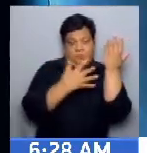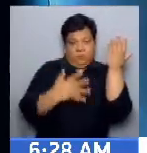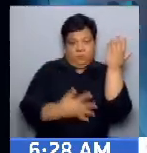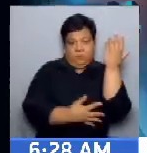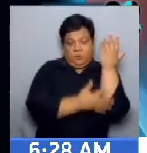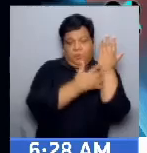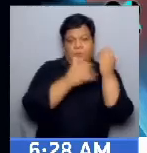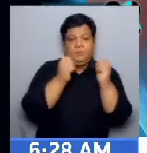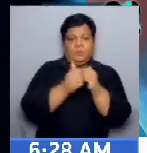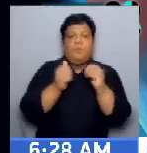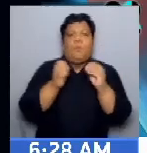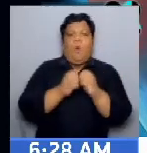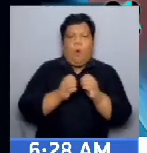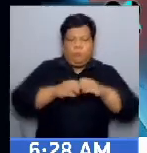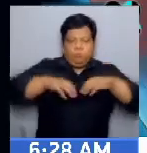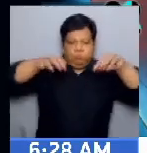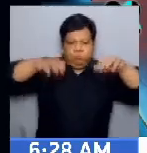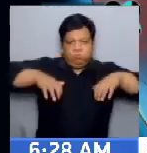Huling nagkaroon ng La Nina noong